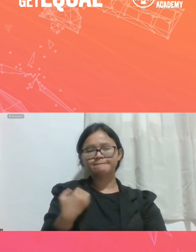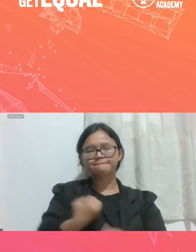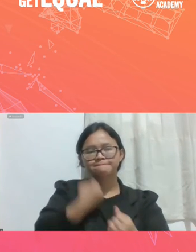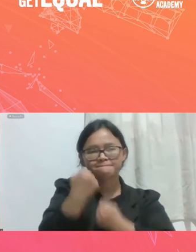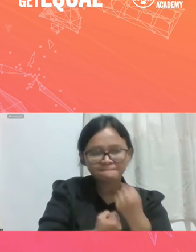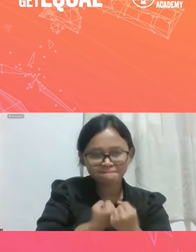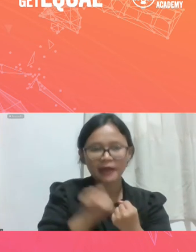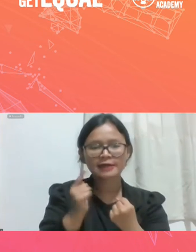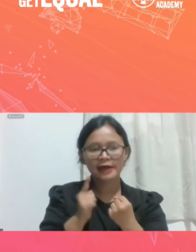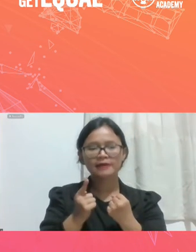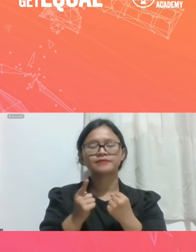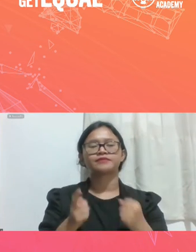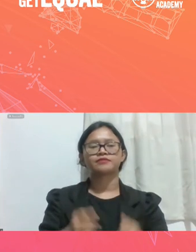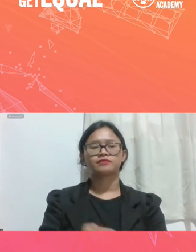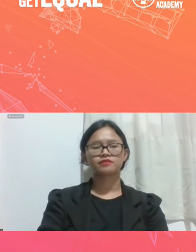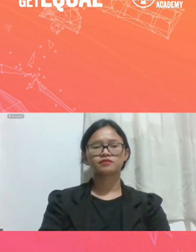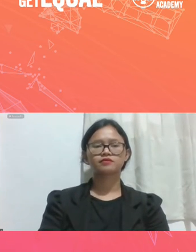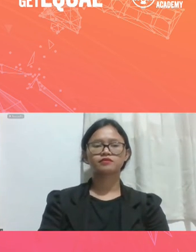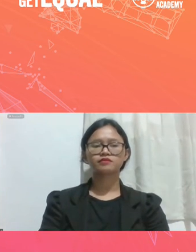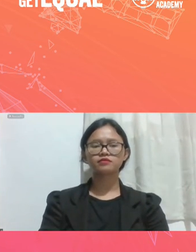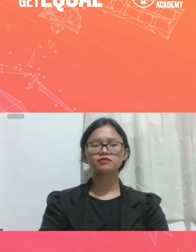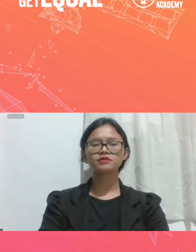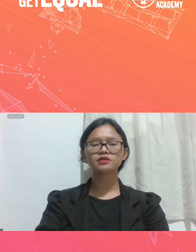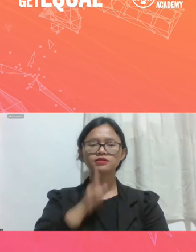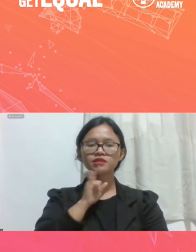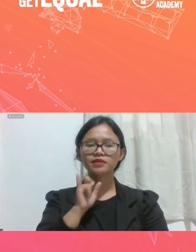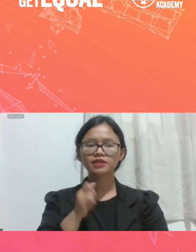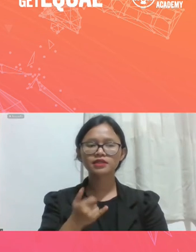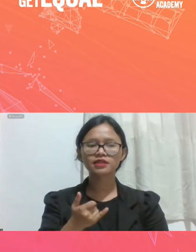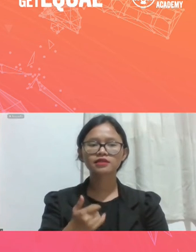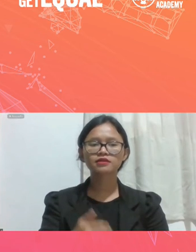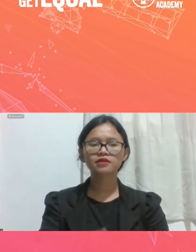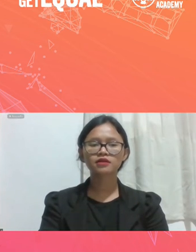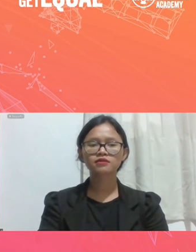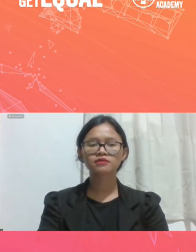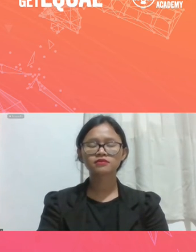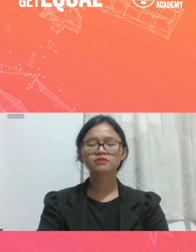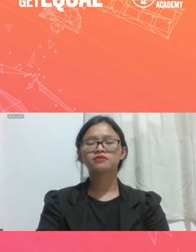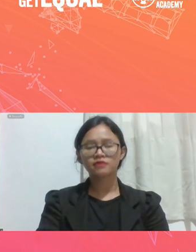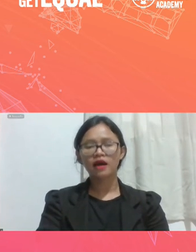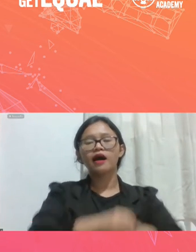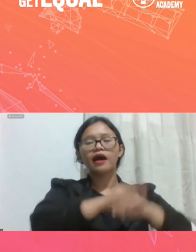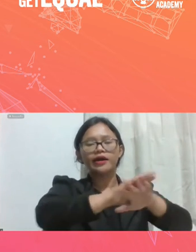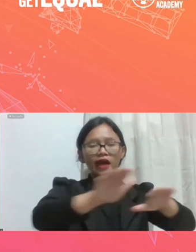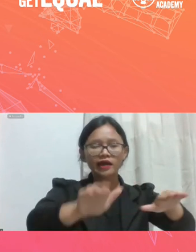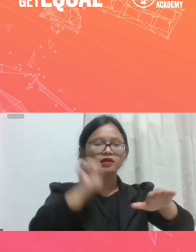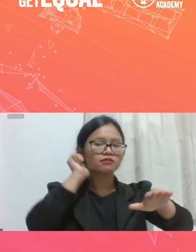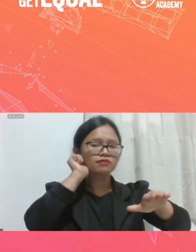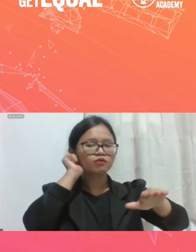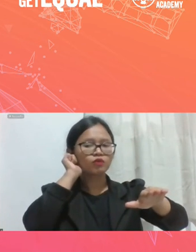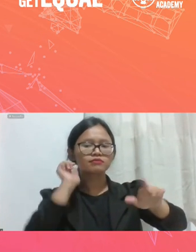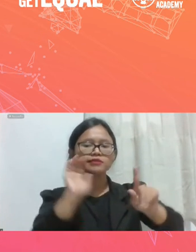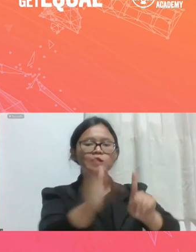beberapa hal yang kita lakukan adalah bagaimana untuk melindungi kaum perempuan ataupun anak-anak di dalam ranah media online.